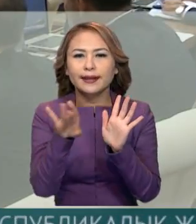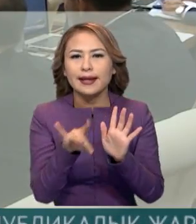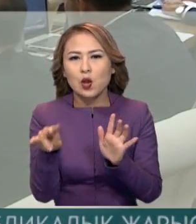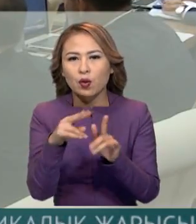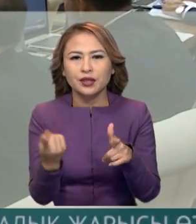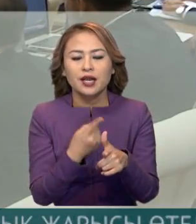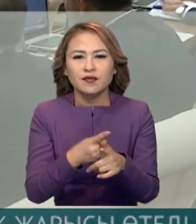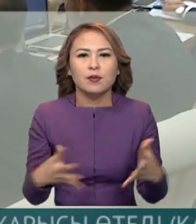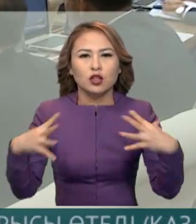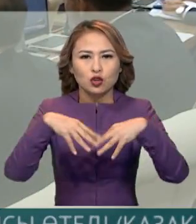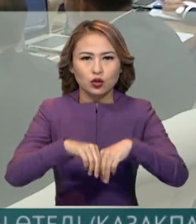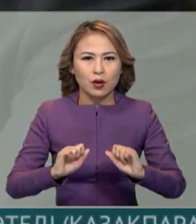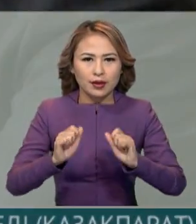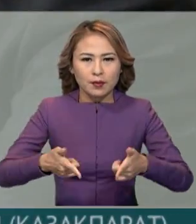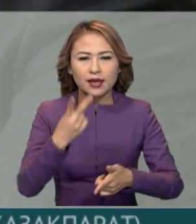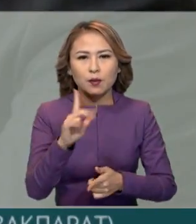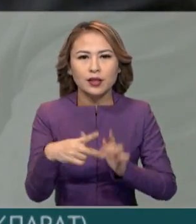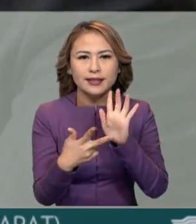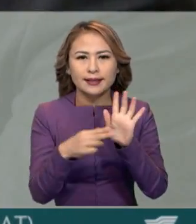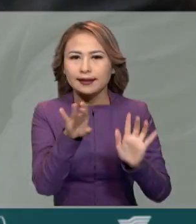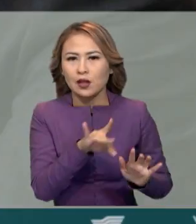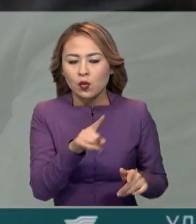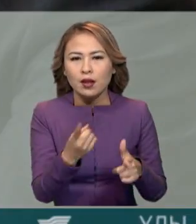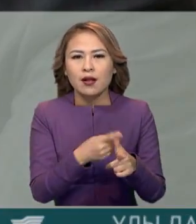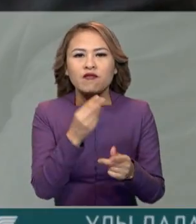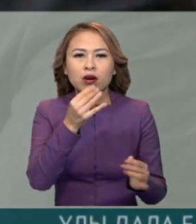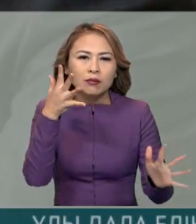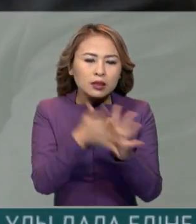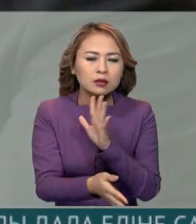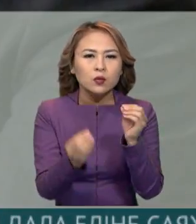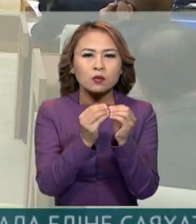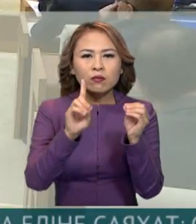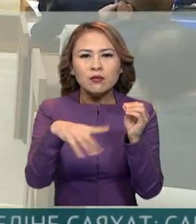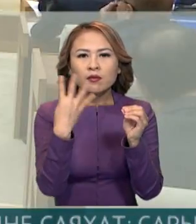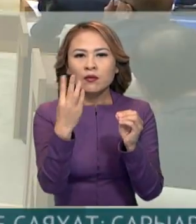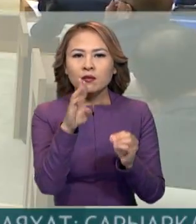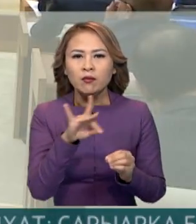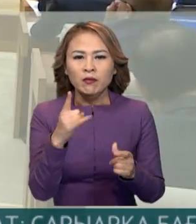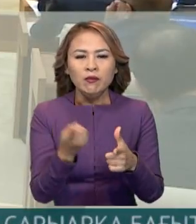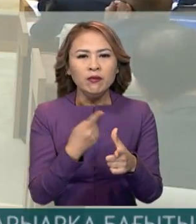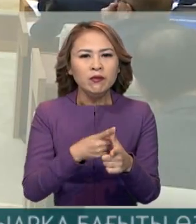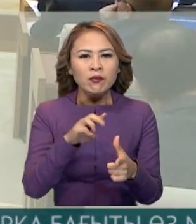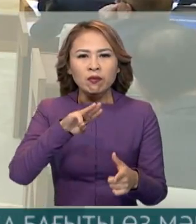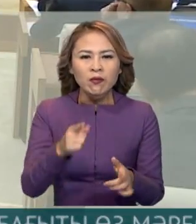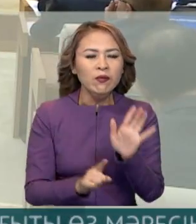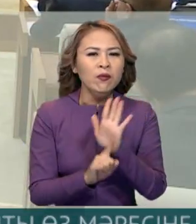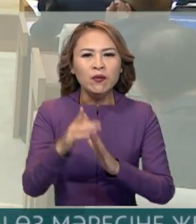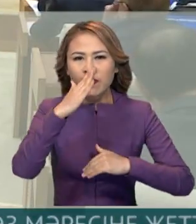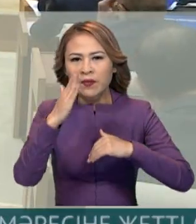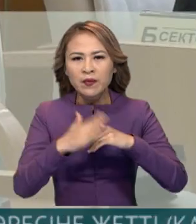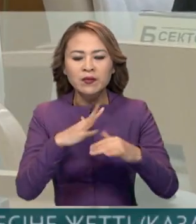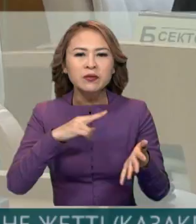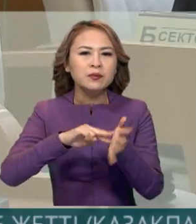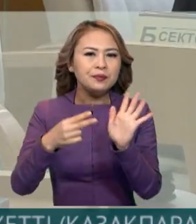6,7 триллион, трансферттердің түсімі 2,7 триллион, ал шығыстар 10,4 триллион теңге шамасында болады